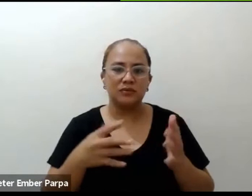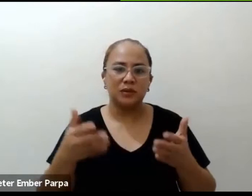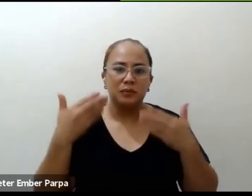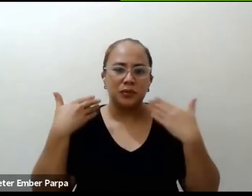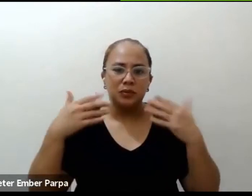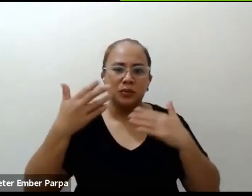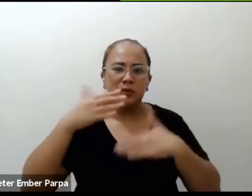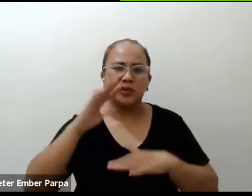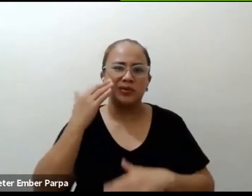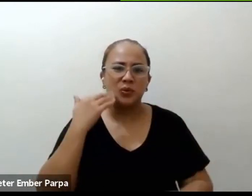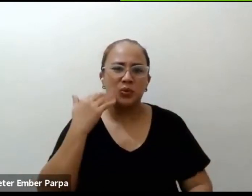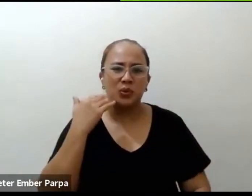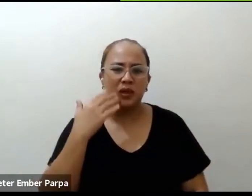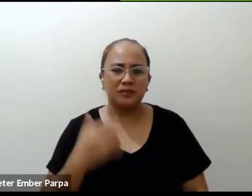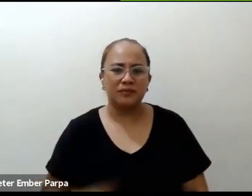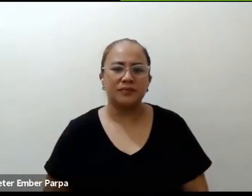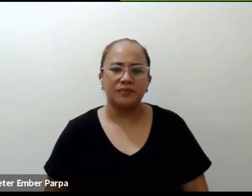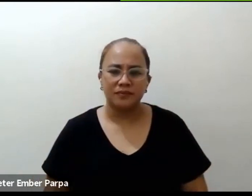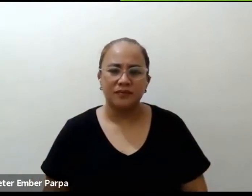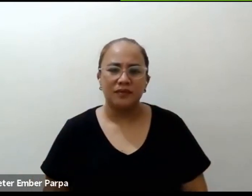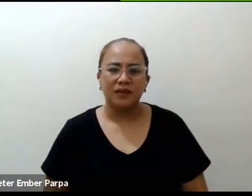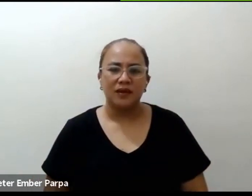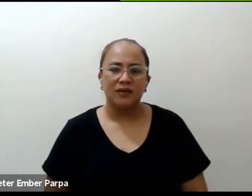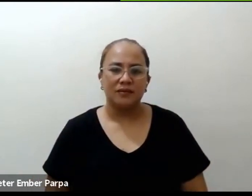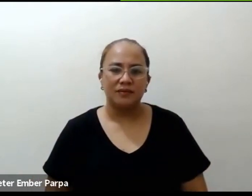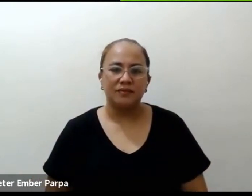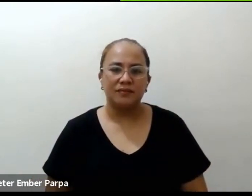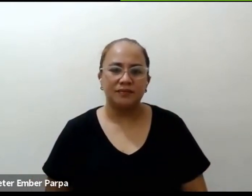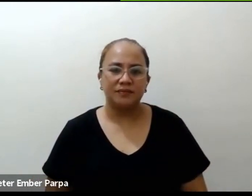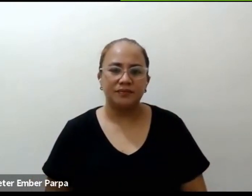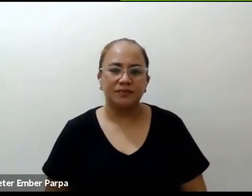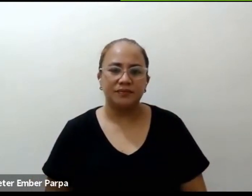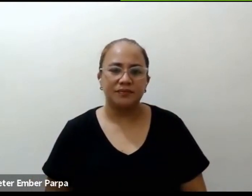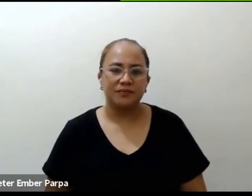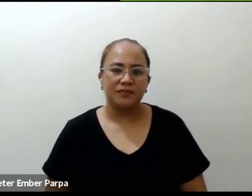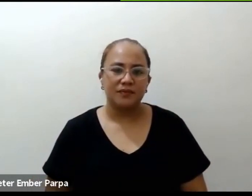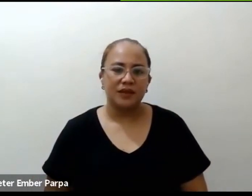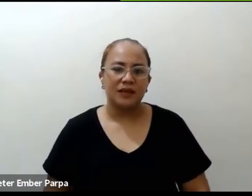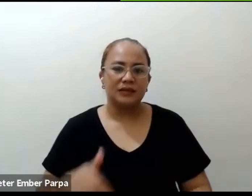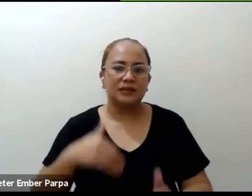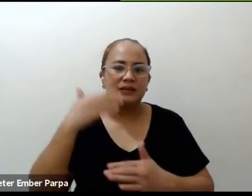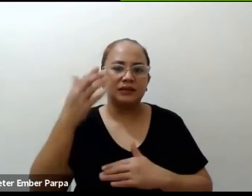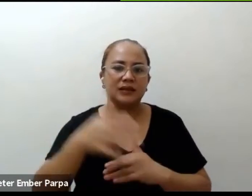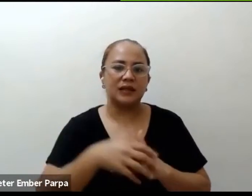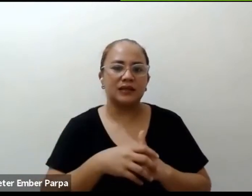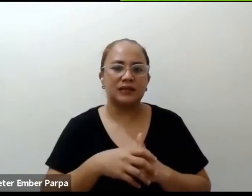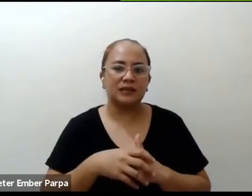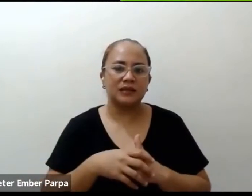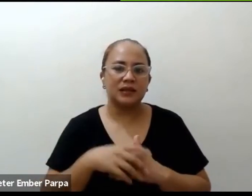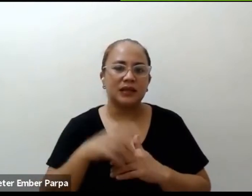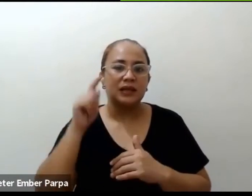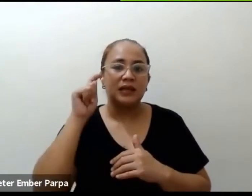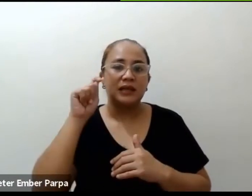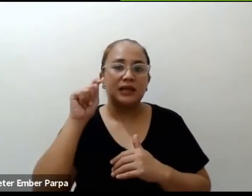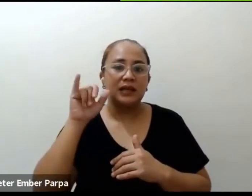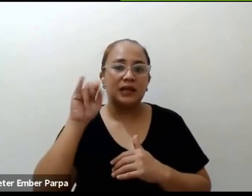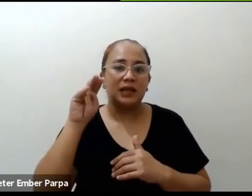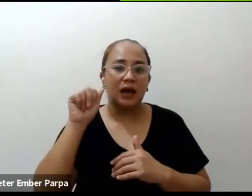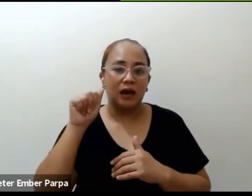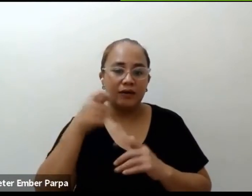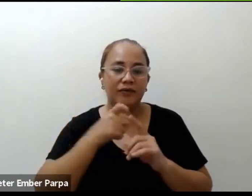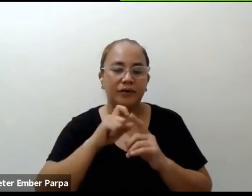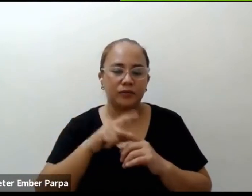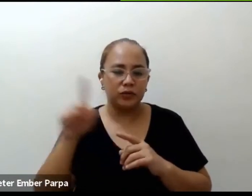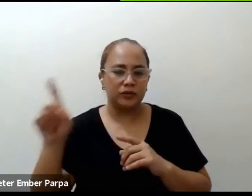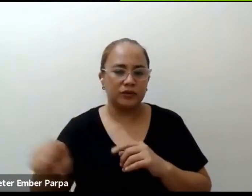Kulang nga yan sa prevention programs natin. No? Ang tanong kanina was from Tina Bawagan. No? Tapos there